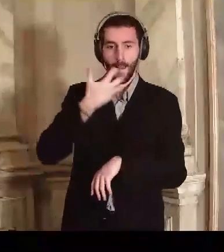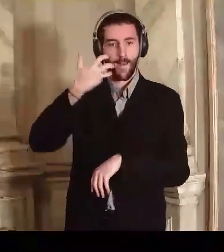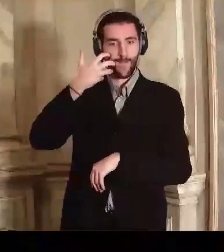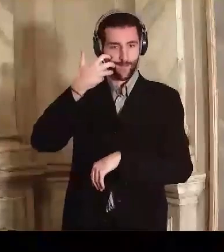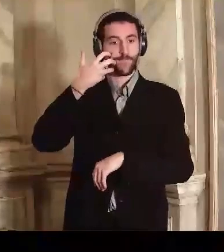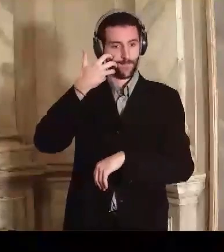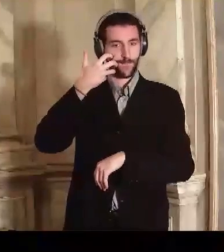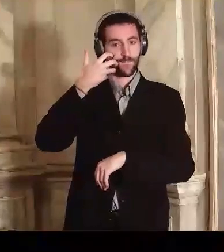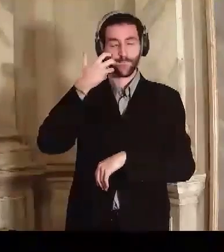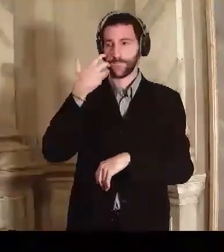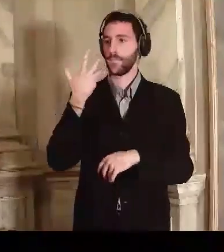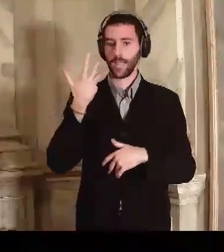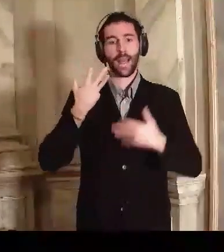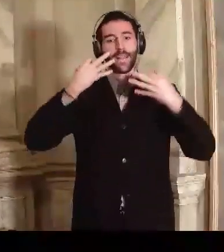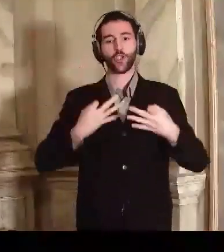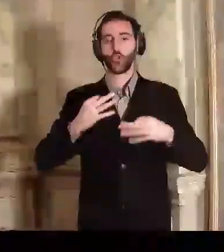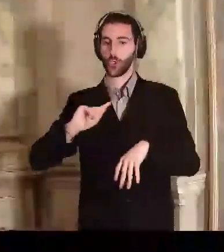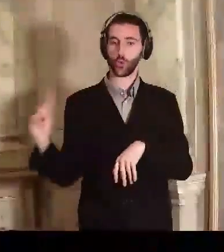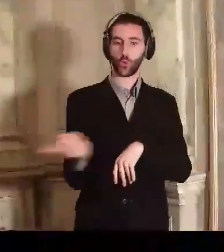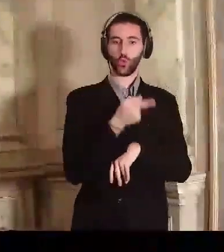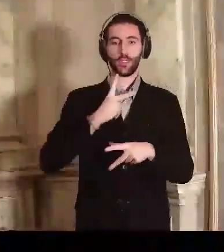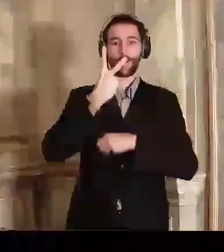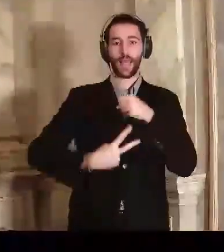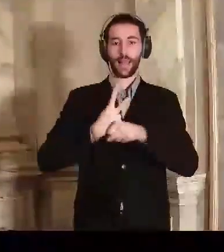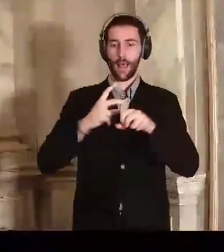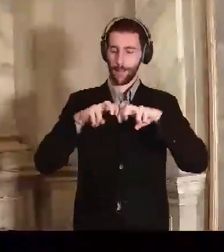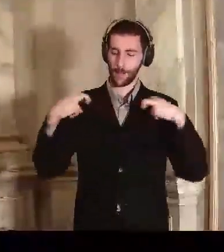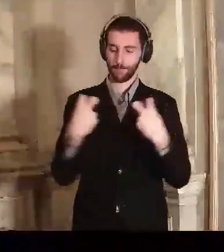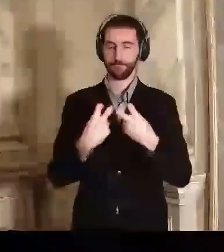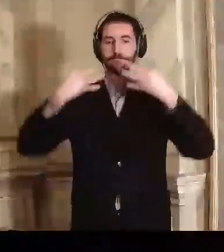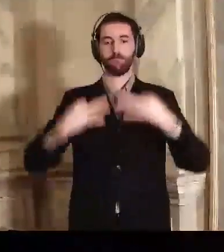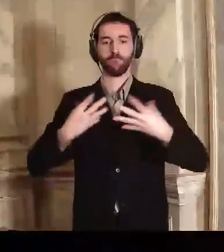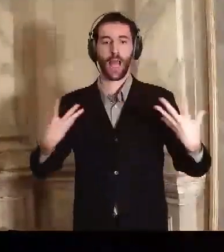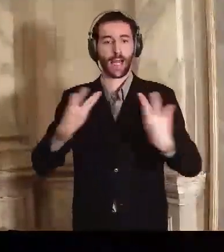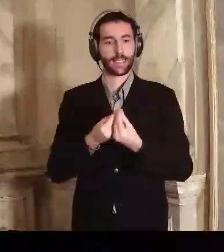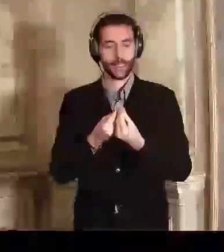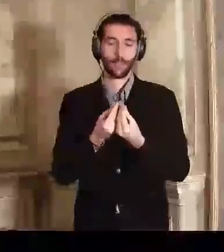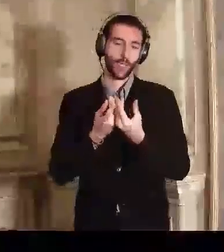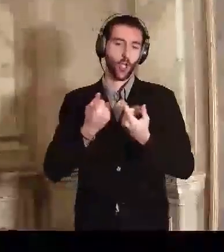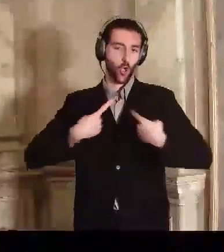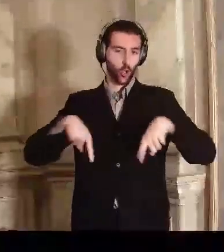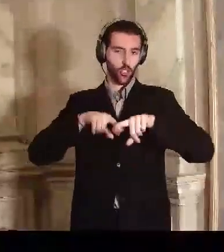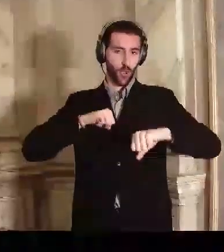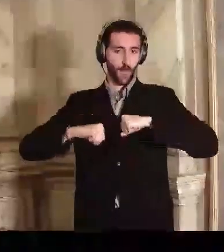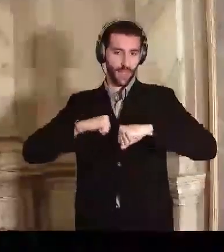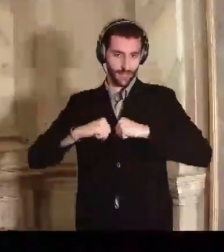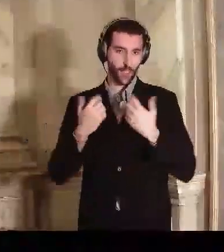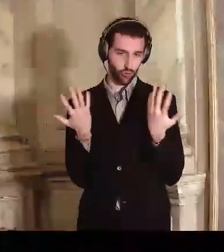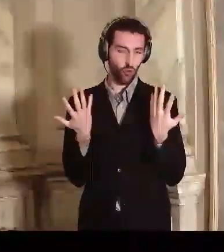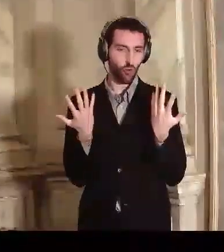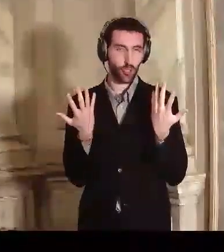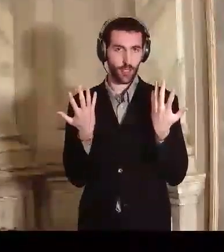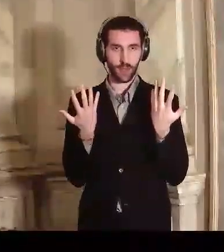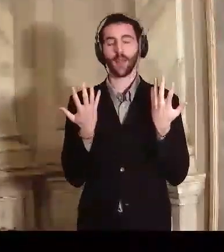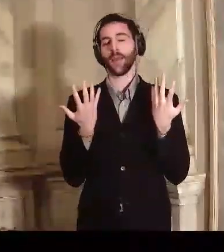prese da tutta la Biennale, naturalmente, e dal Consiglio d'amministrazione, e adesso